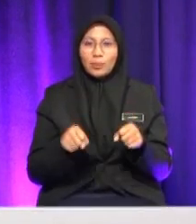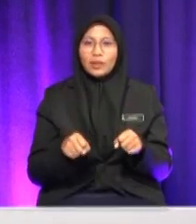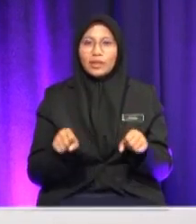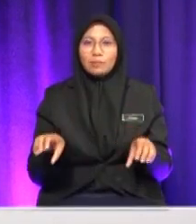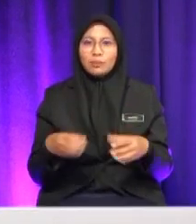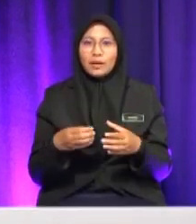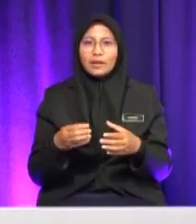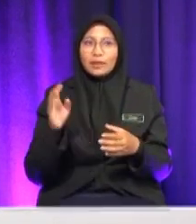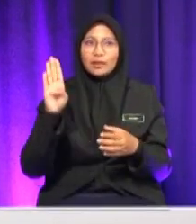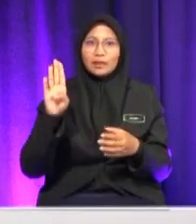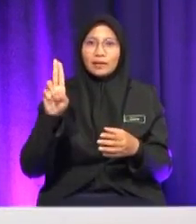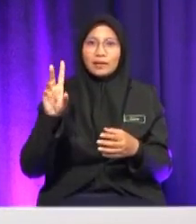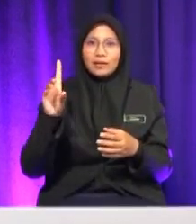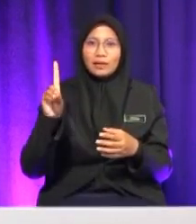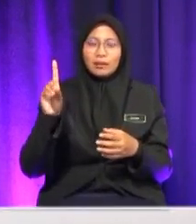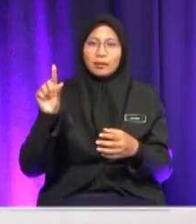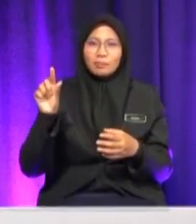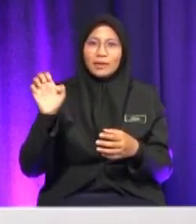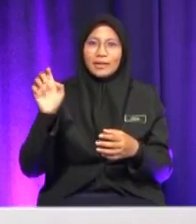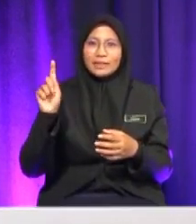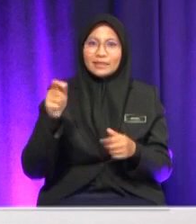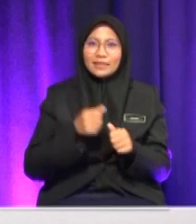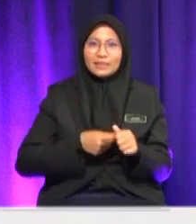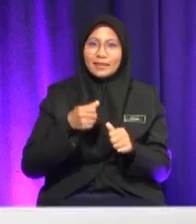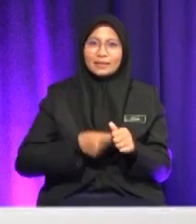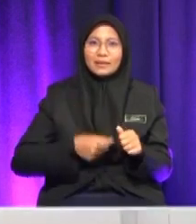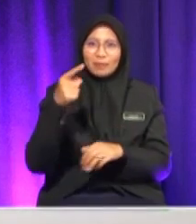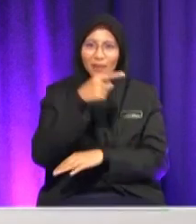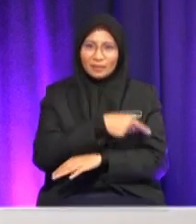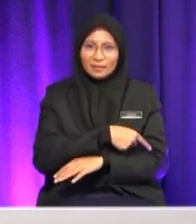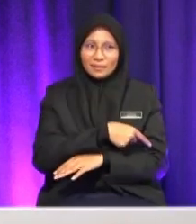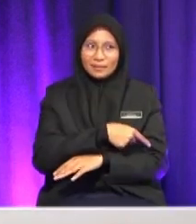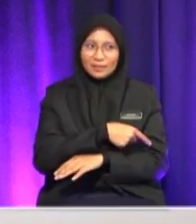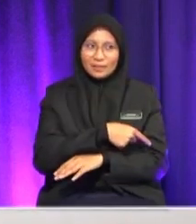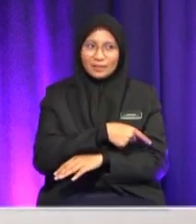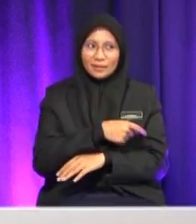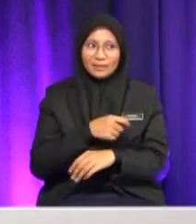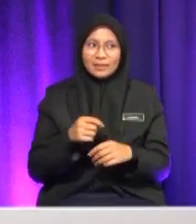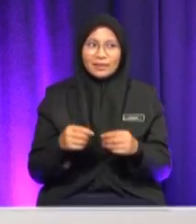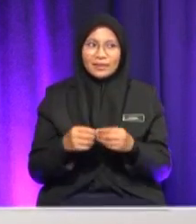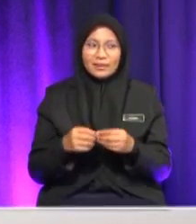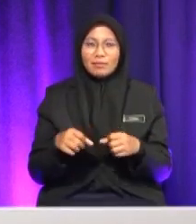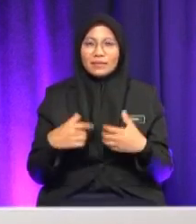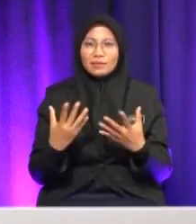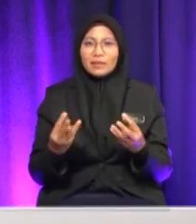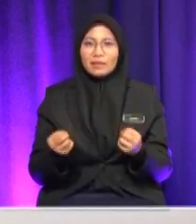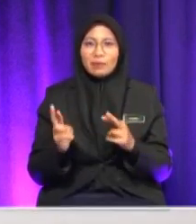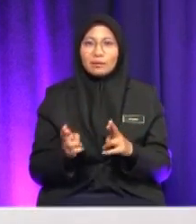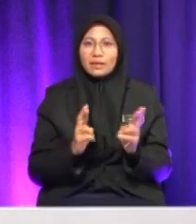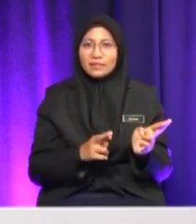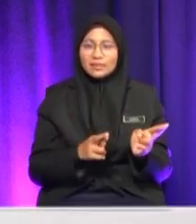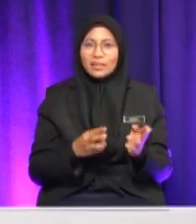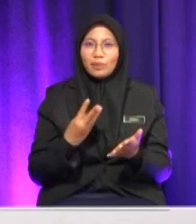hari. Sebagai ahli, seorang ahli dalam keluarga, kita sentiasa membuat bajet macam mana merancangkan wang itu, macam mana